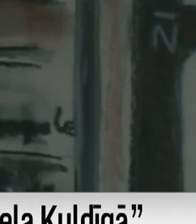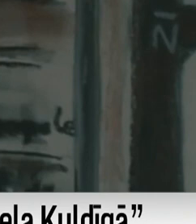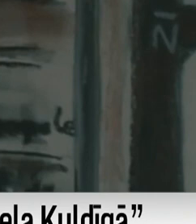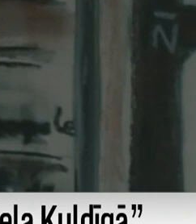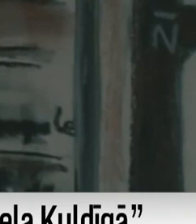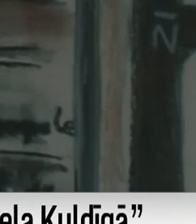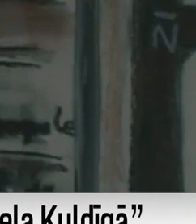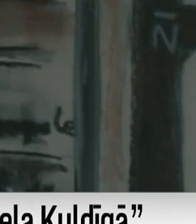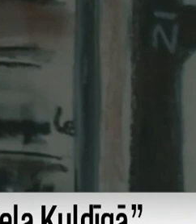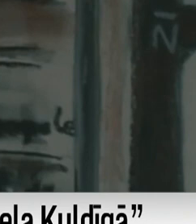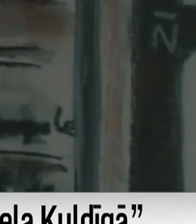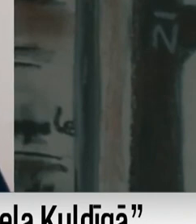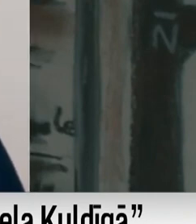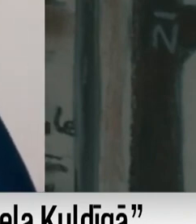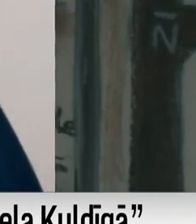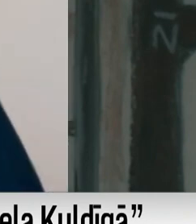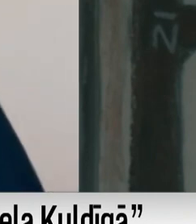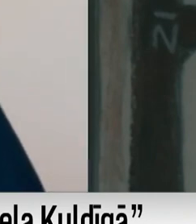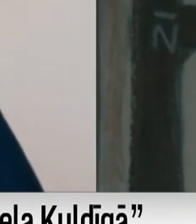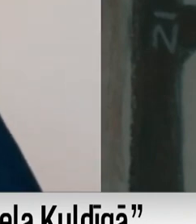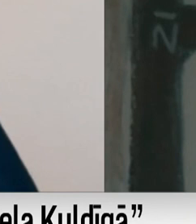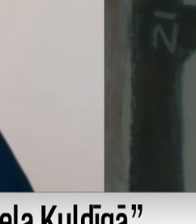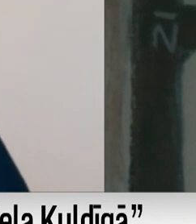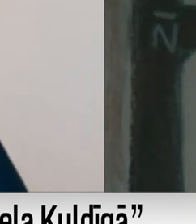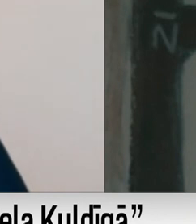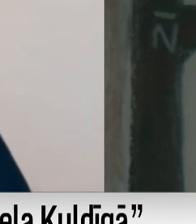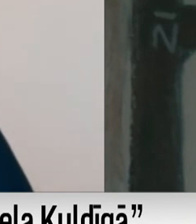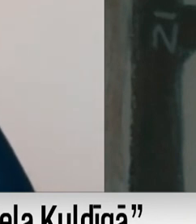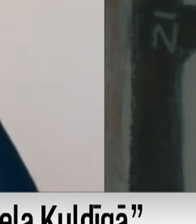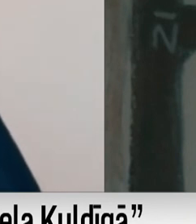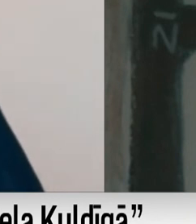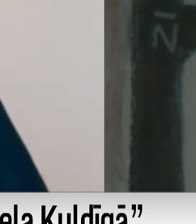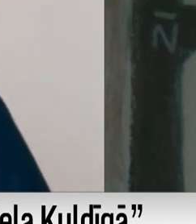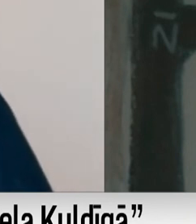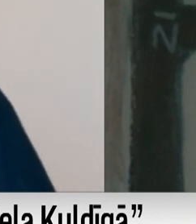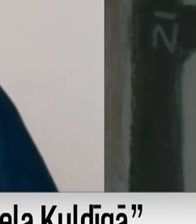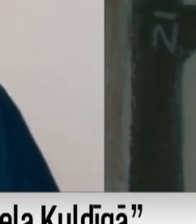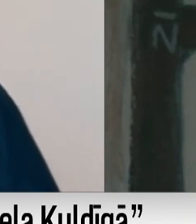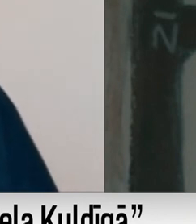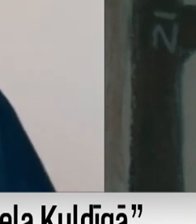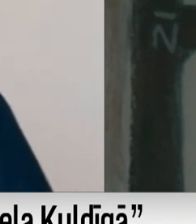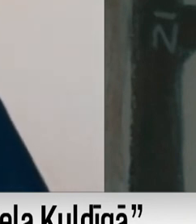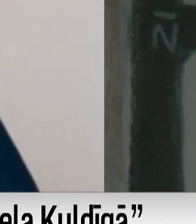Skatiena tālumā pie loga paku skrūt.